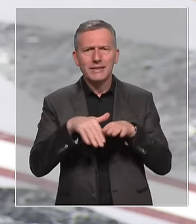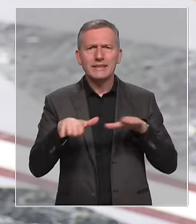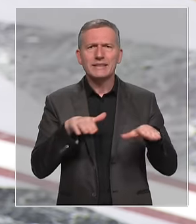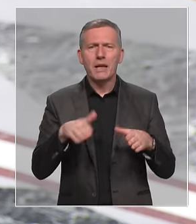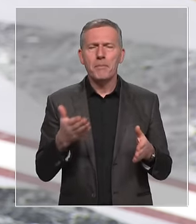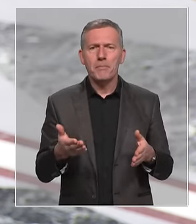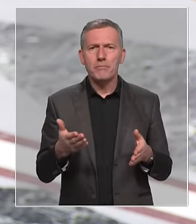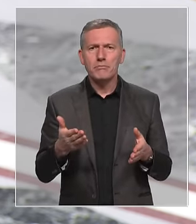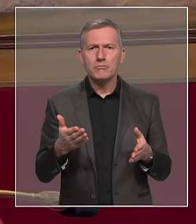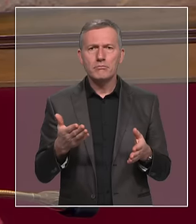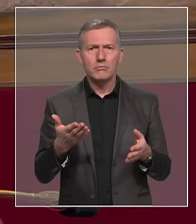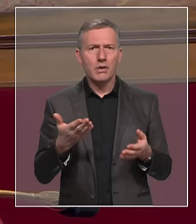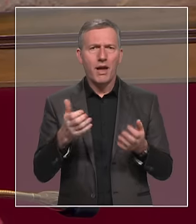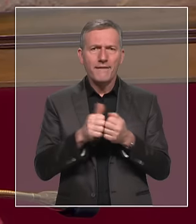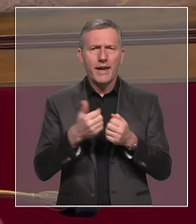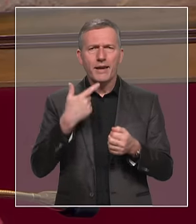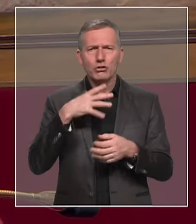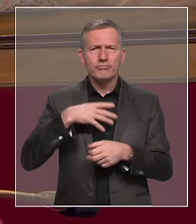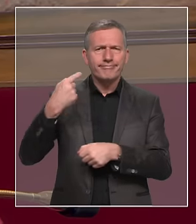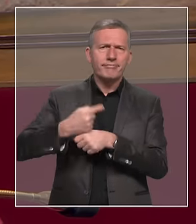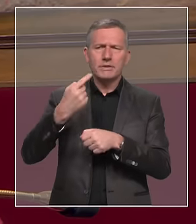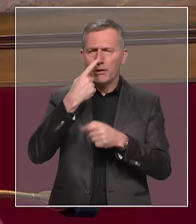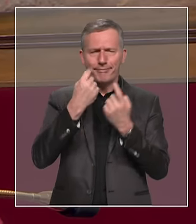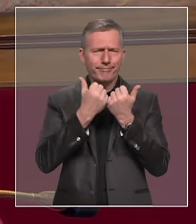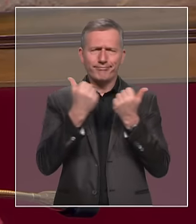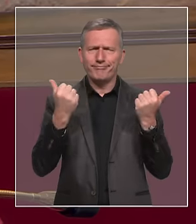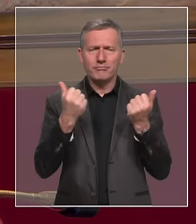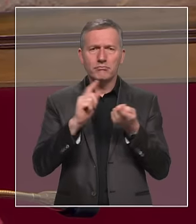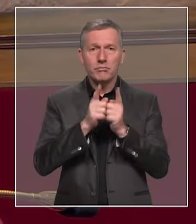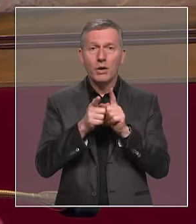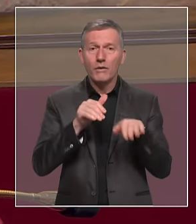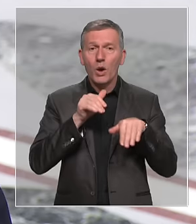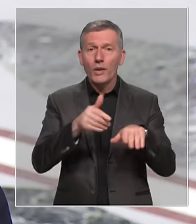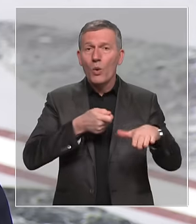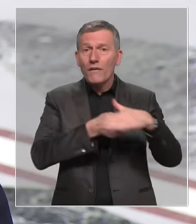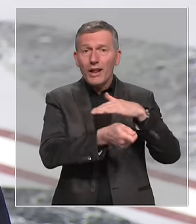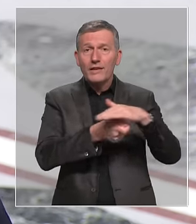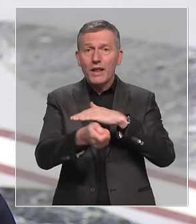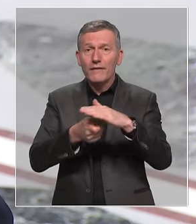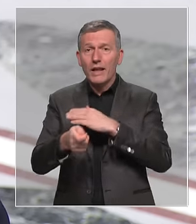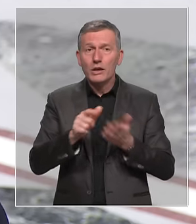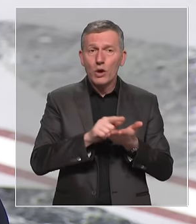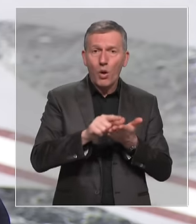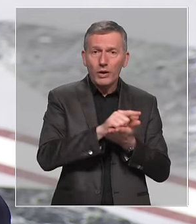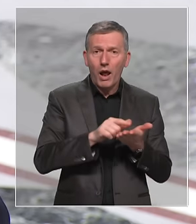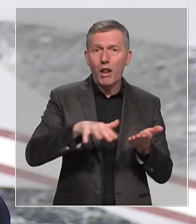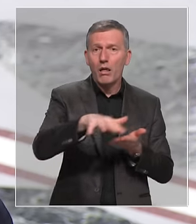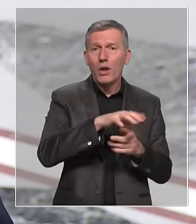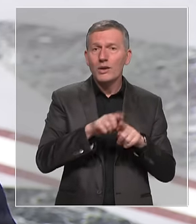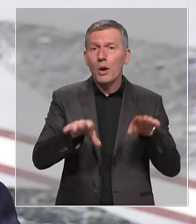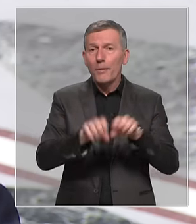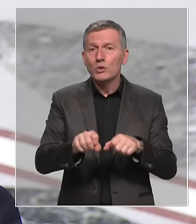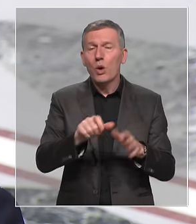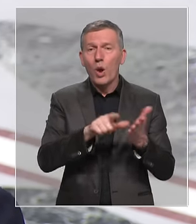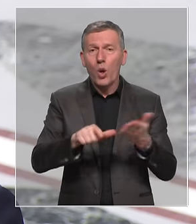mer, avec des injonctions que certains voient comme contradictoires. Continuer à financer les collectivités locales, continuer à protéger la production locale,